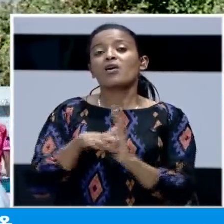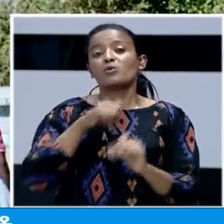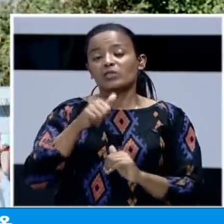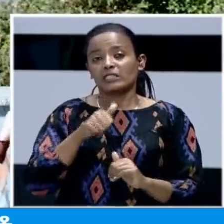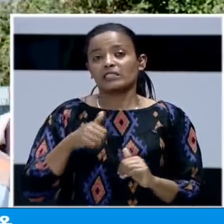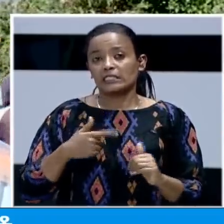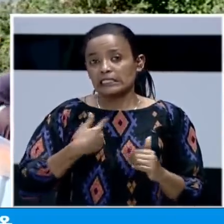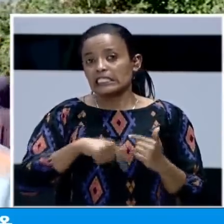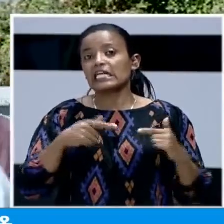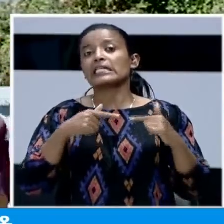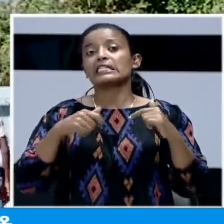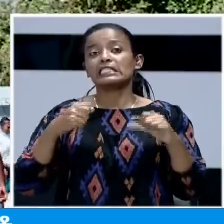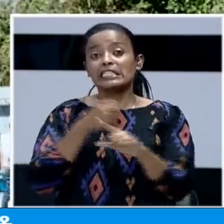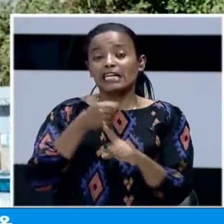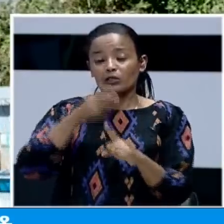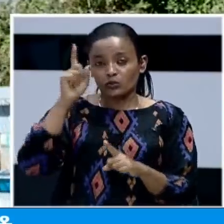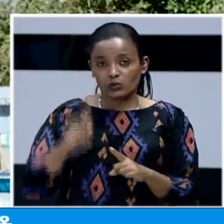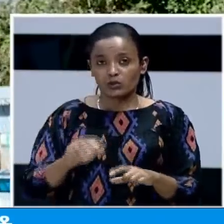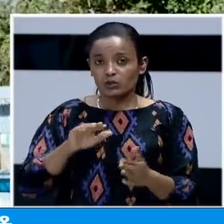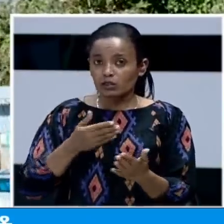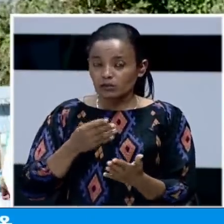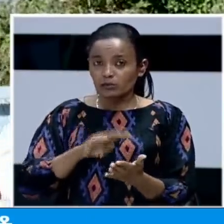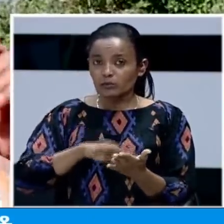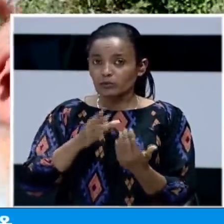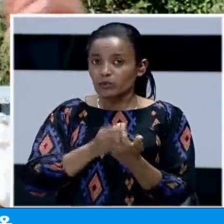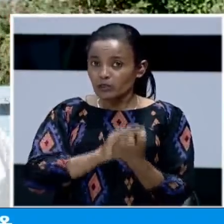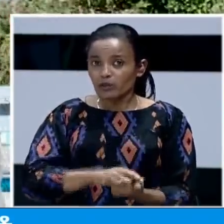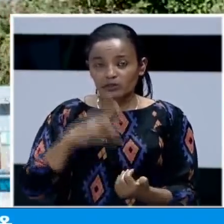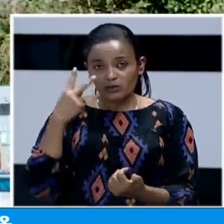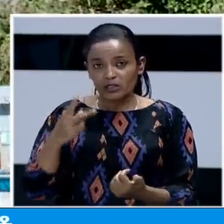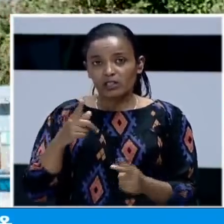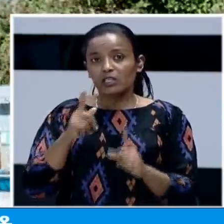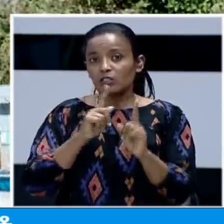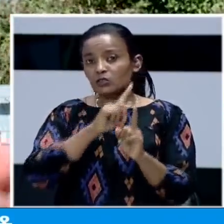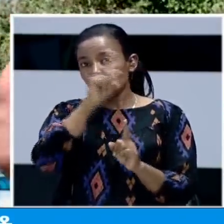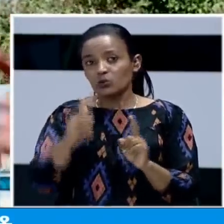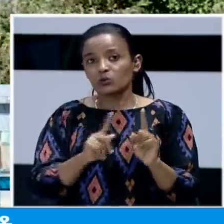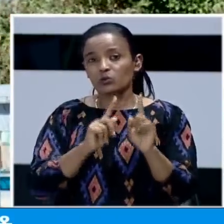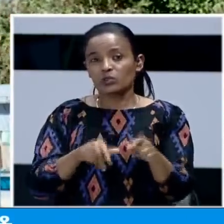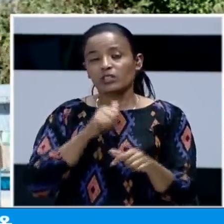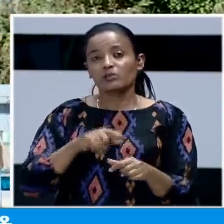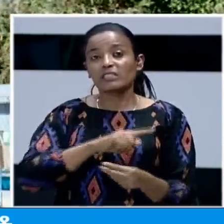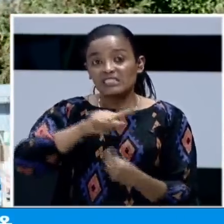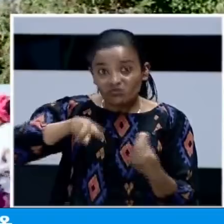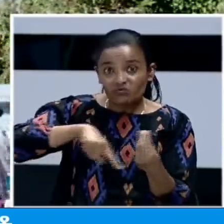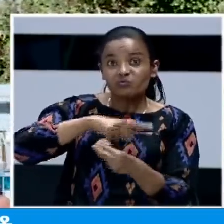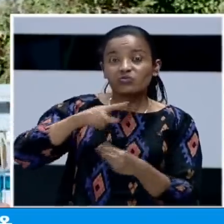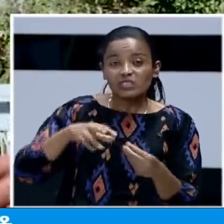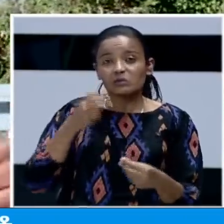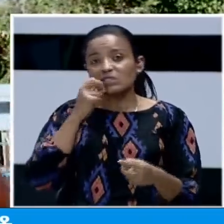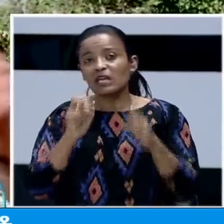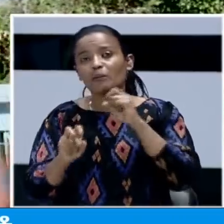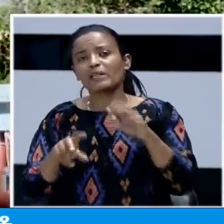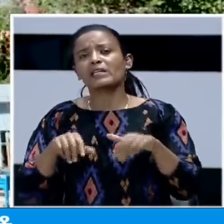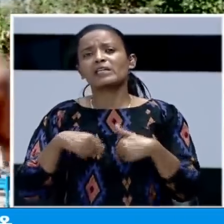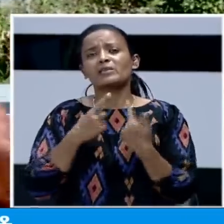بارتيو نا بقولوا عاد تري أتلاها إذا حتى ذن كيم اللس عن كل لنا لك صار نحمو تهذي لان ترترة